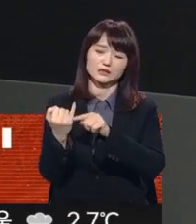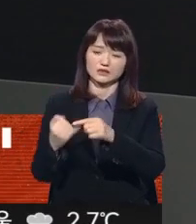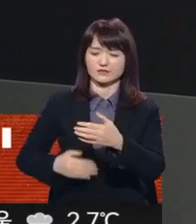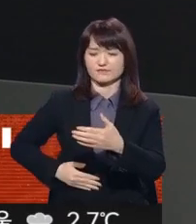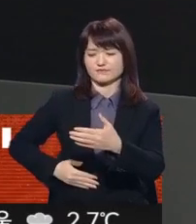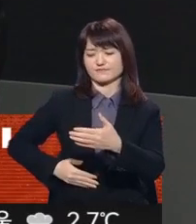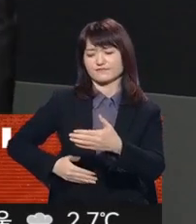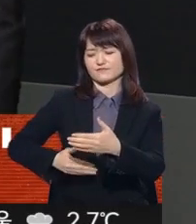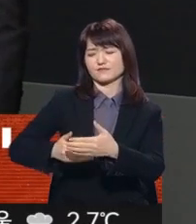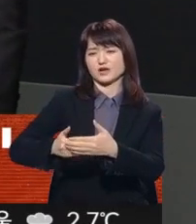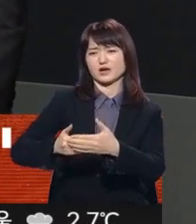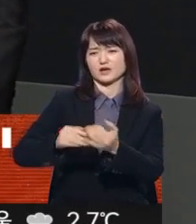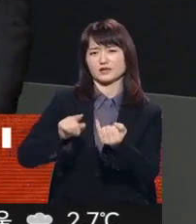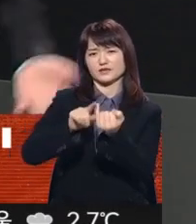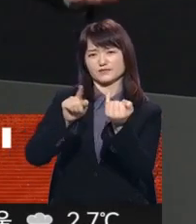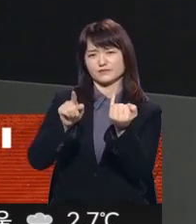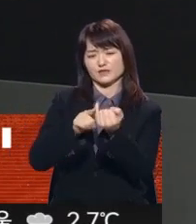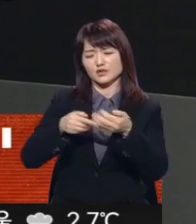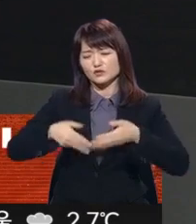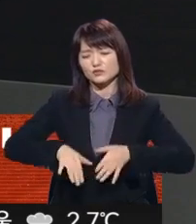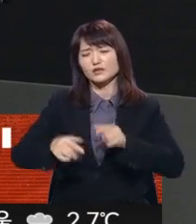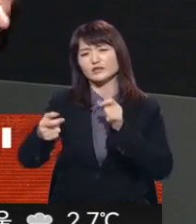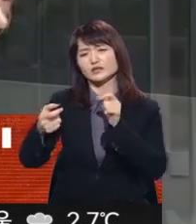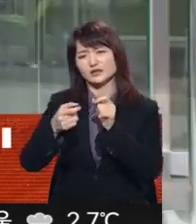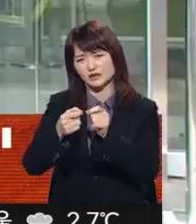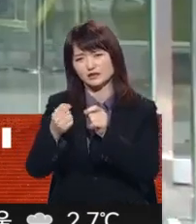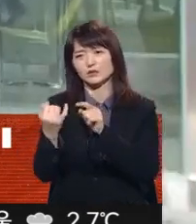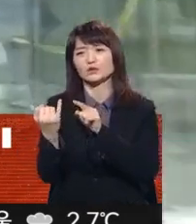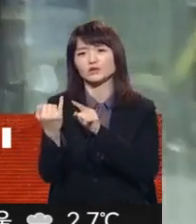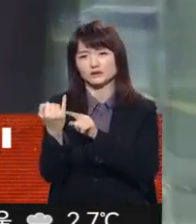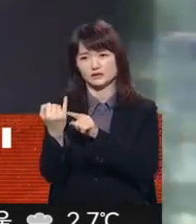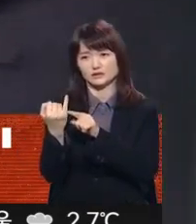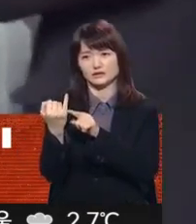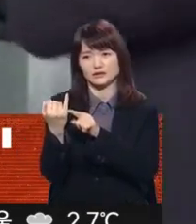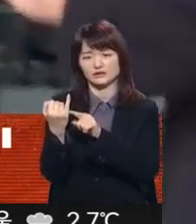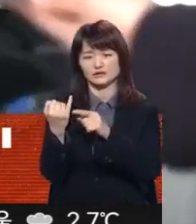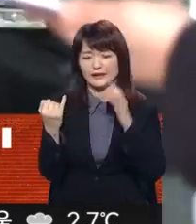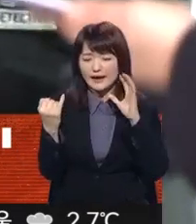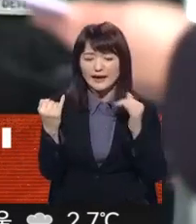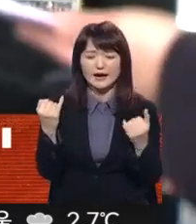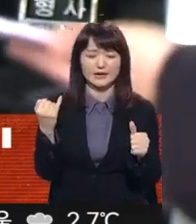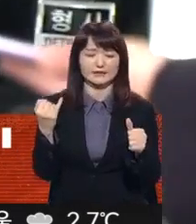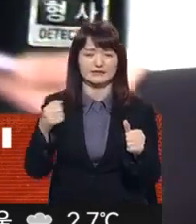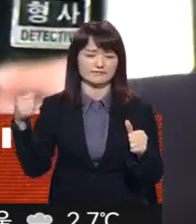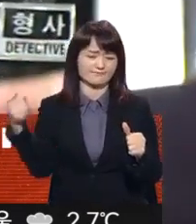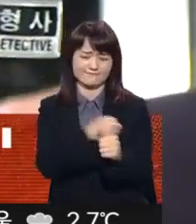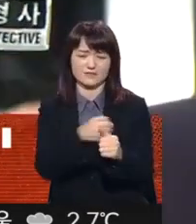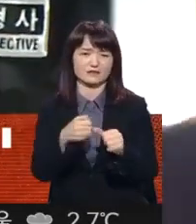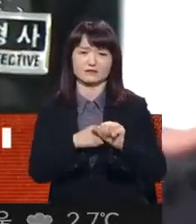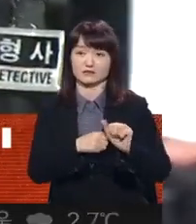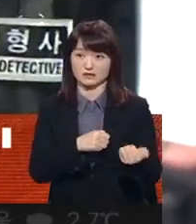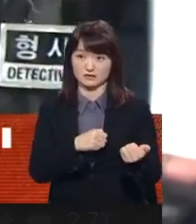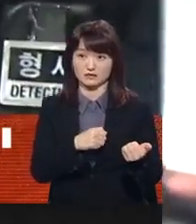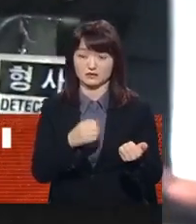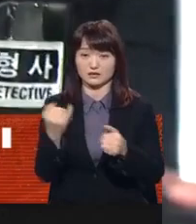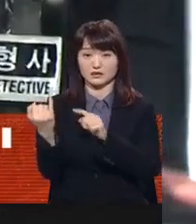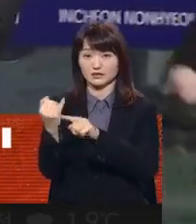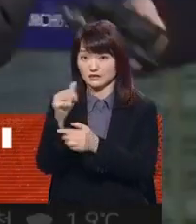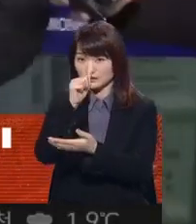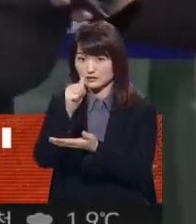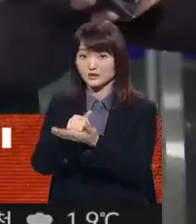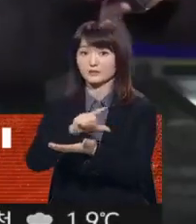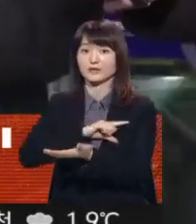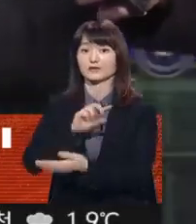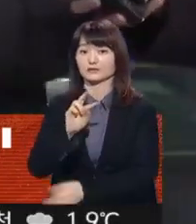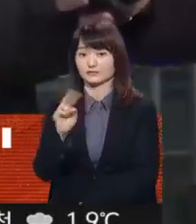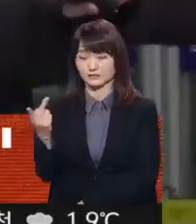만삭의 몸입니다. 자, 그런 사람이 아이를 학대해서 죽였어요. 자, 그런데 이 계모의 죄명이